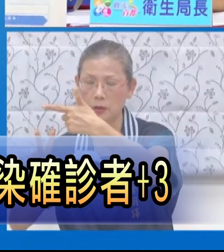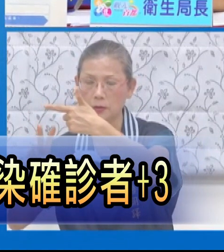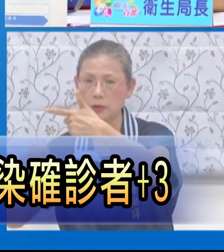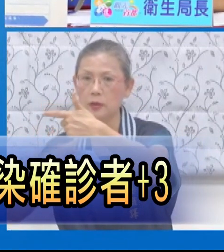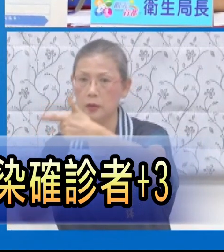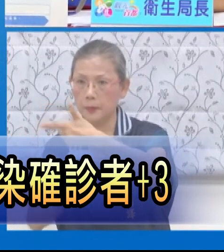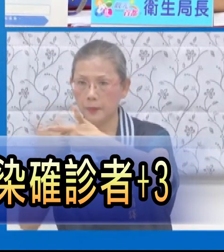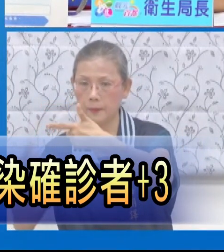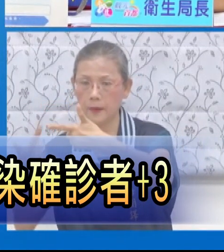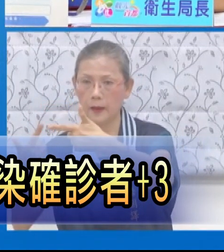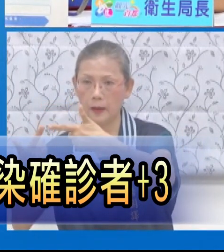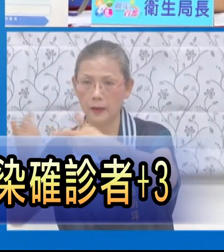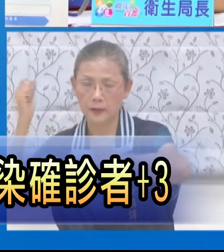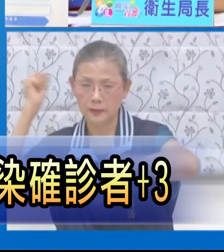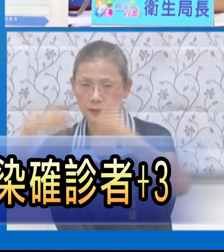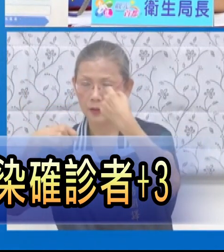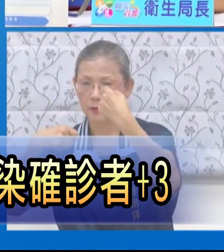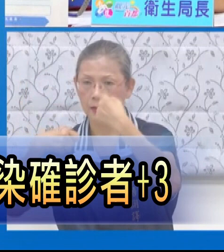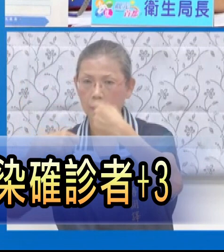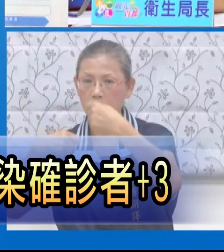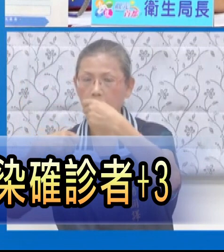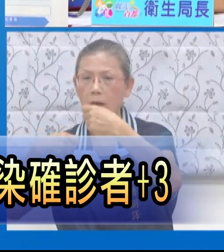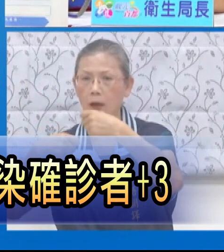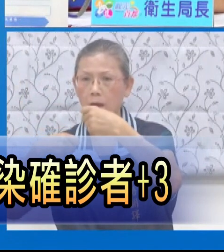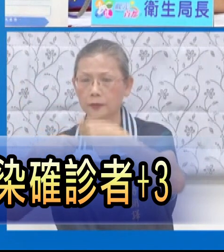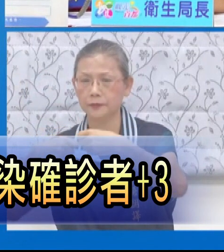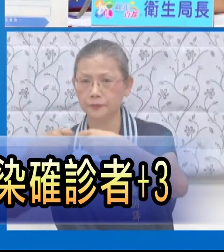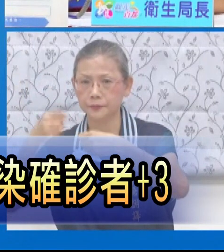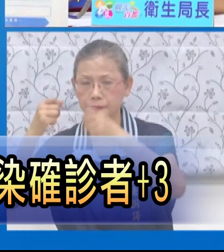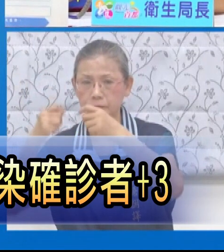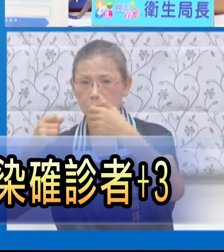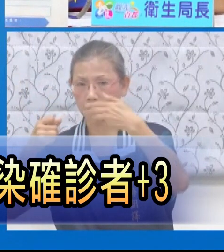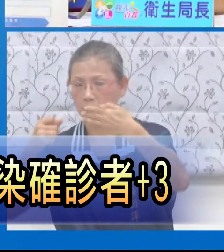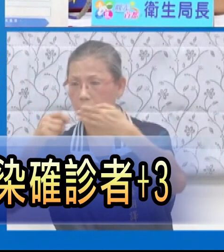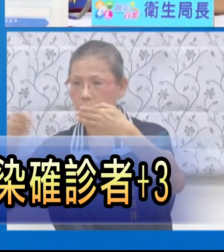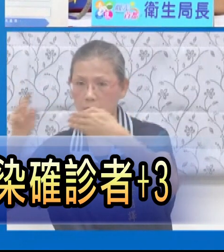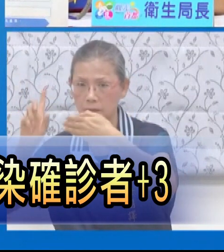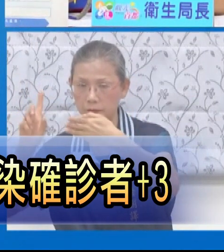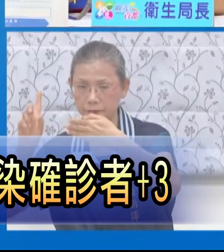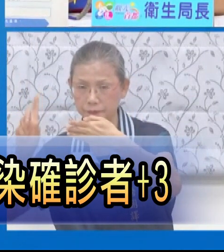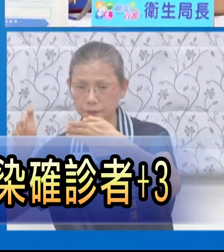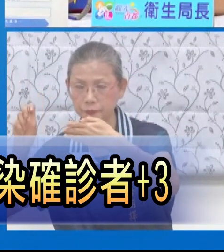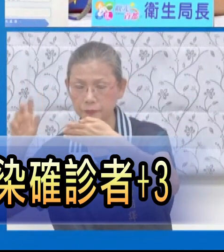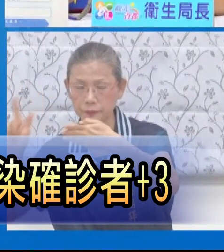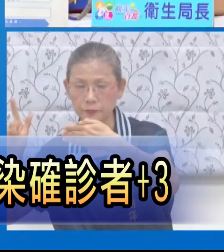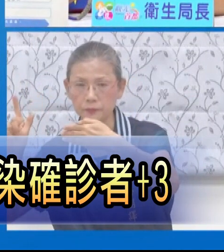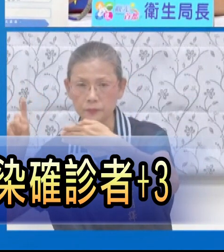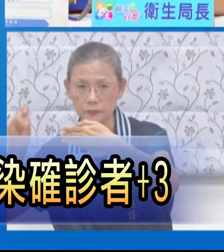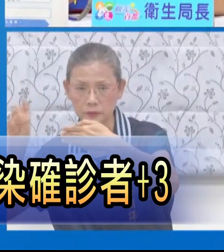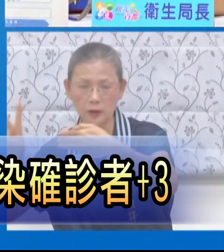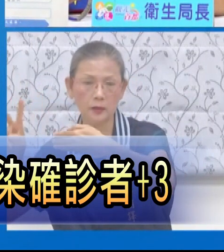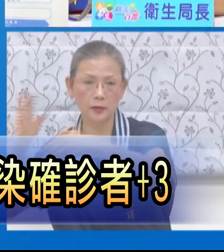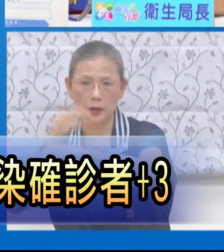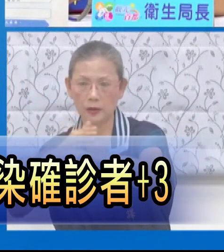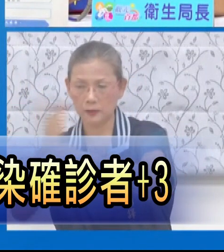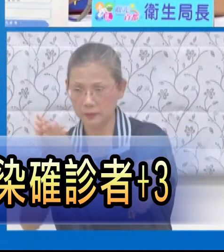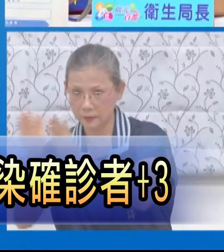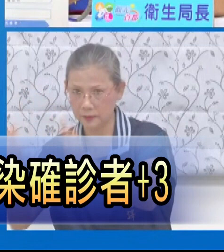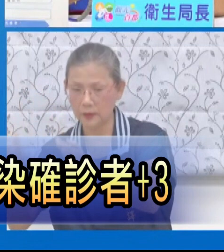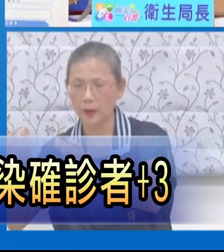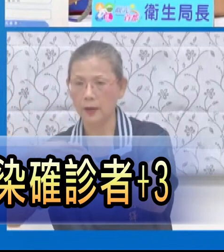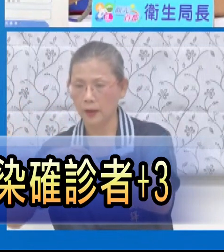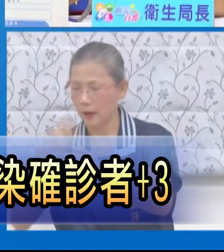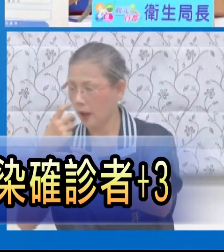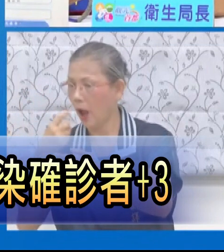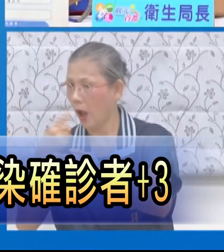会在沙东宫这个部分也会开一个场次那另外在6月12号也是在这个礼拜六的